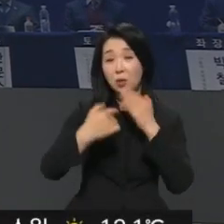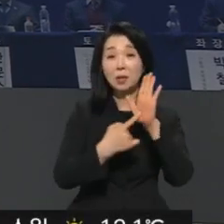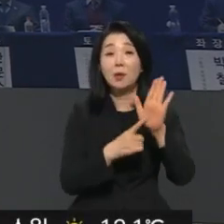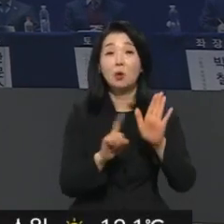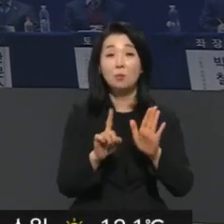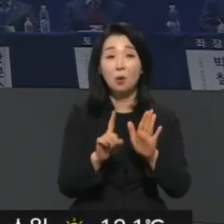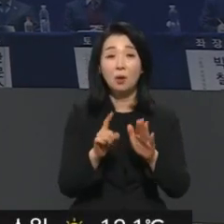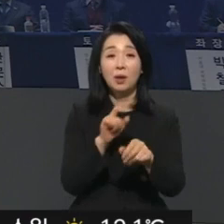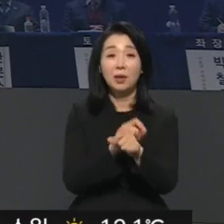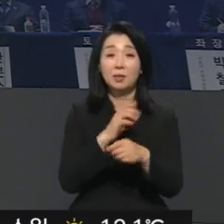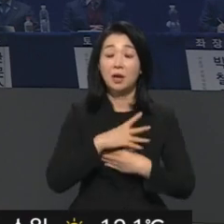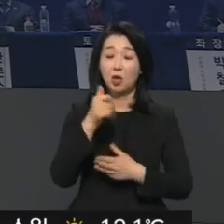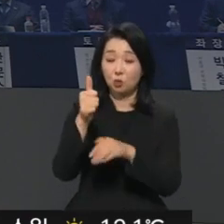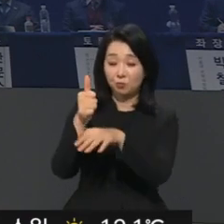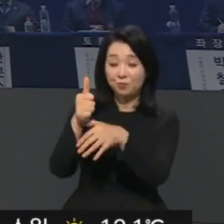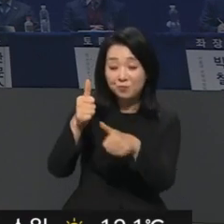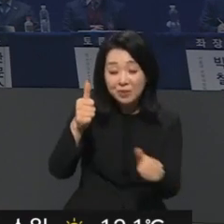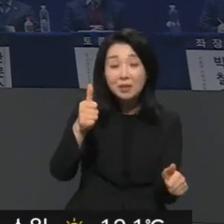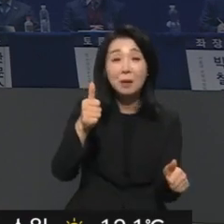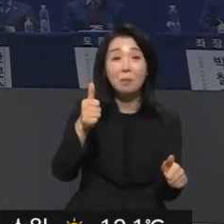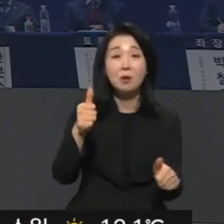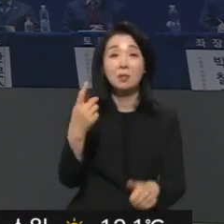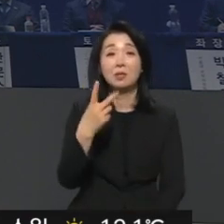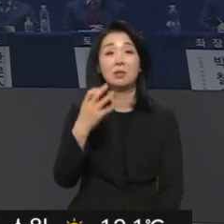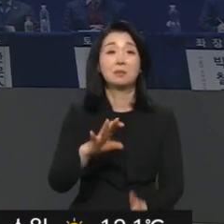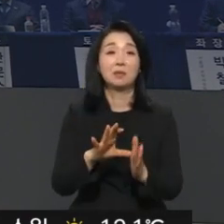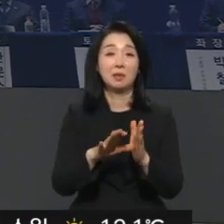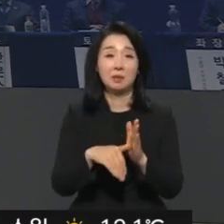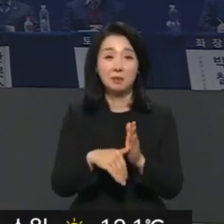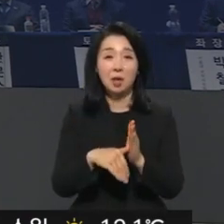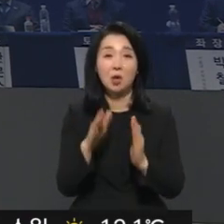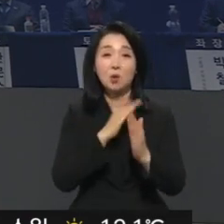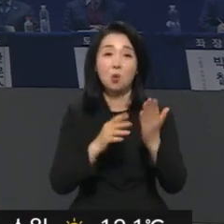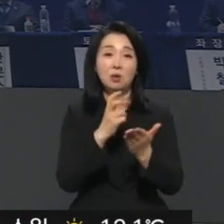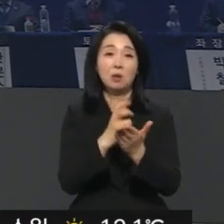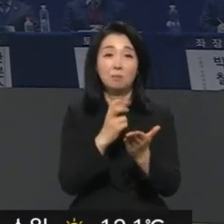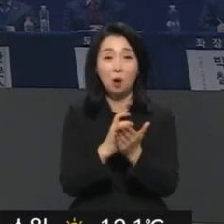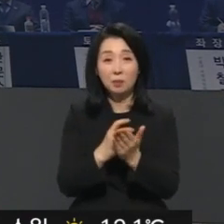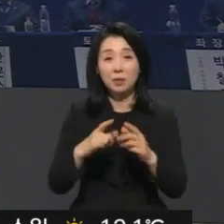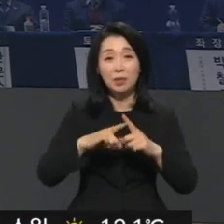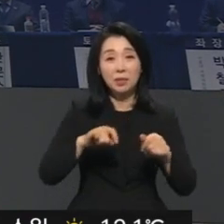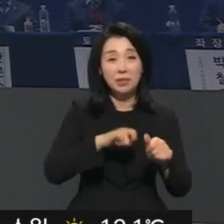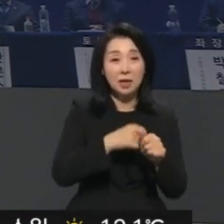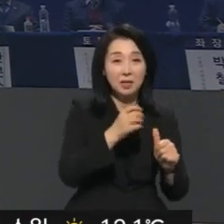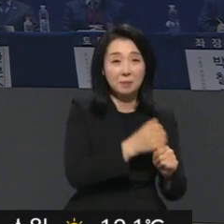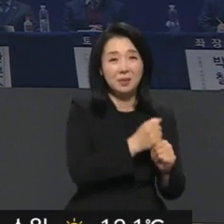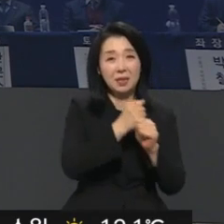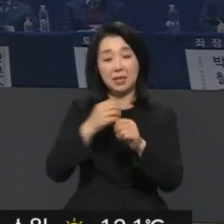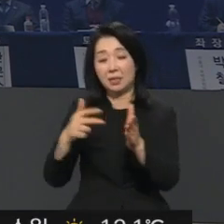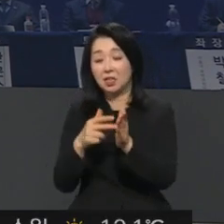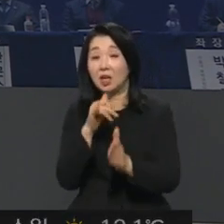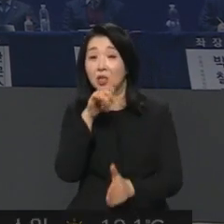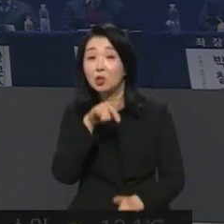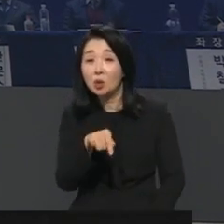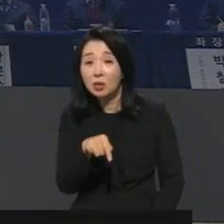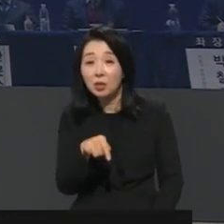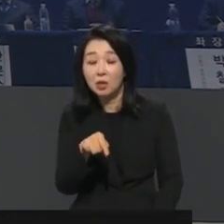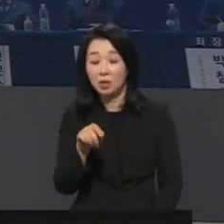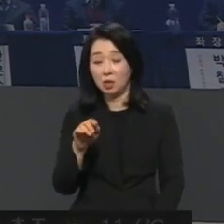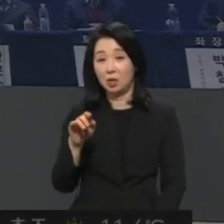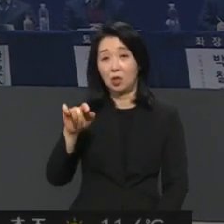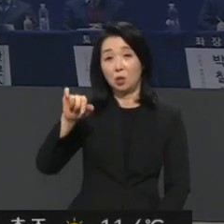행안부 밑에는 2014년 만든 공립법인 일제강제동원 피해자 재단이 있습니다이 재단의 포스코 같이